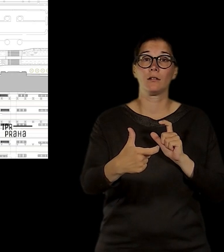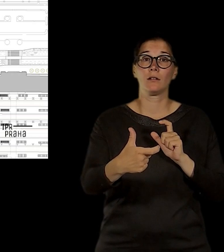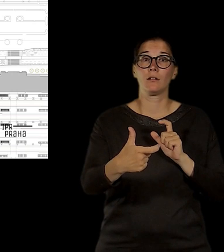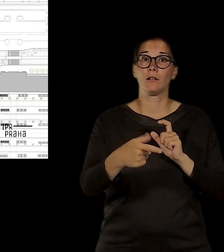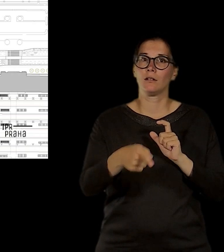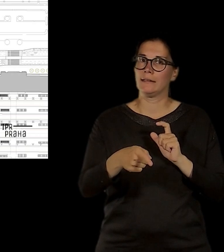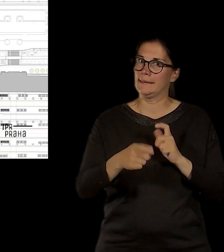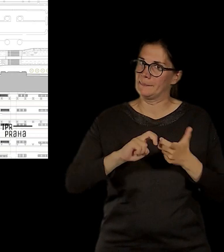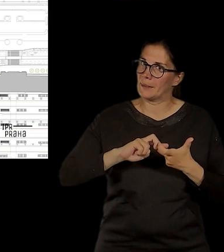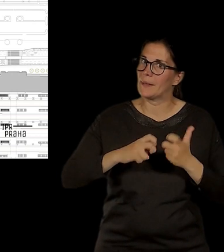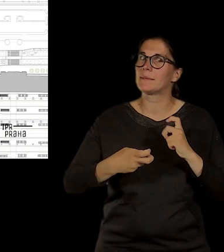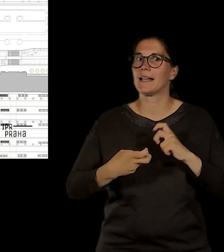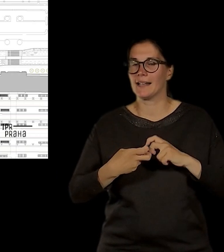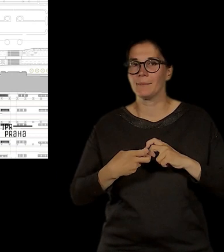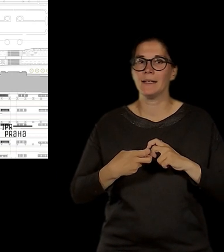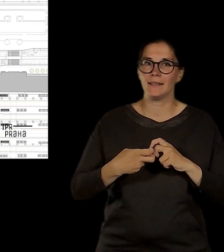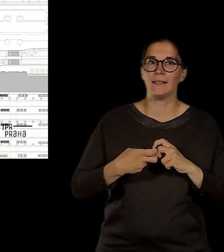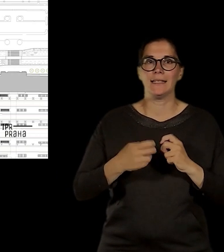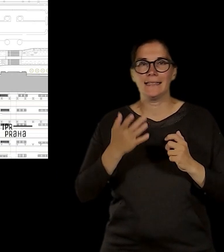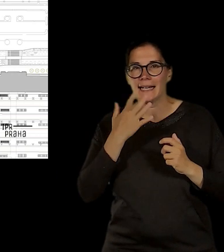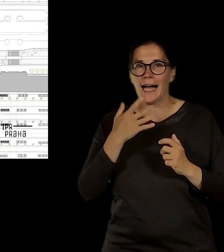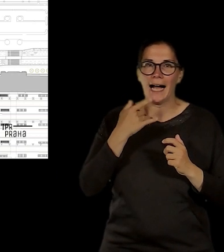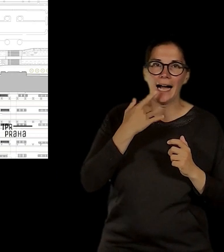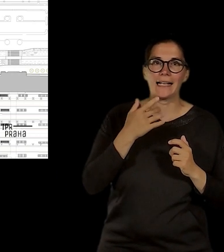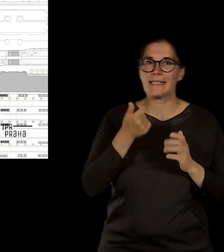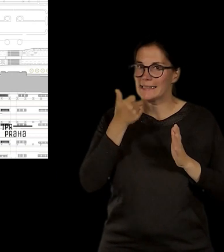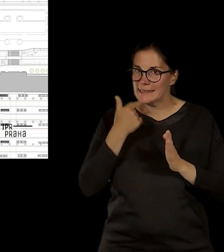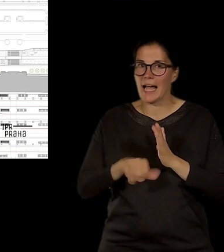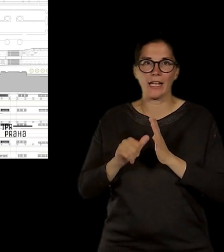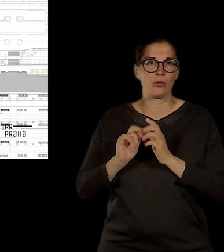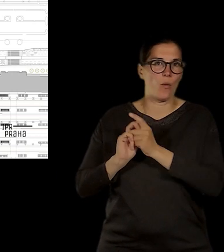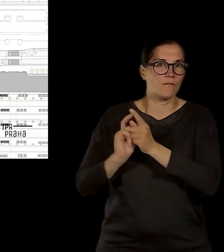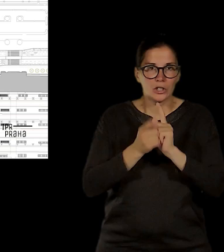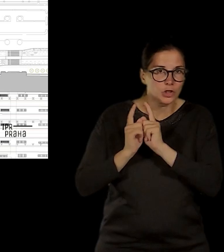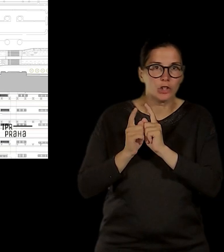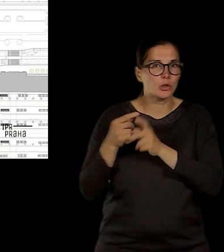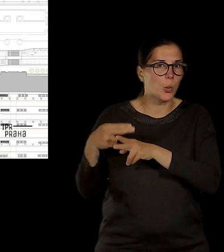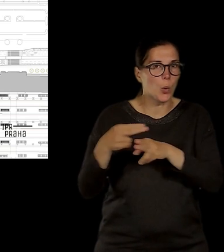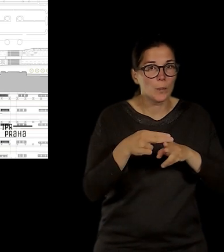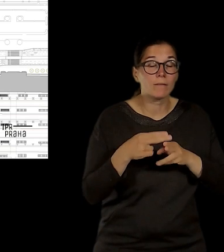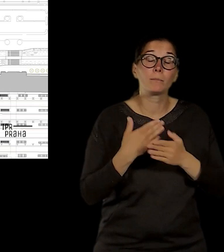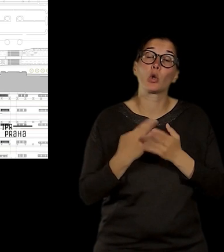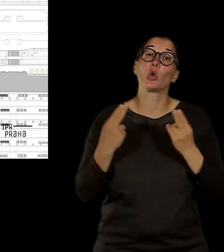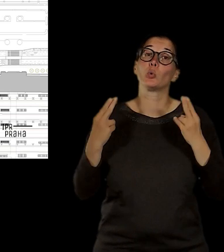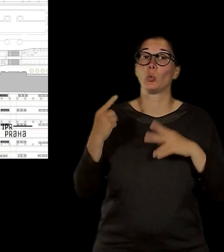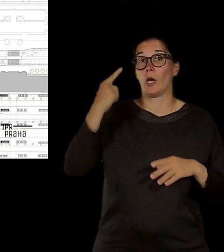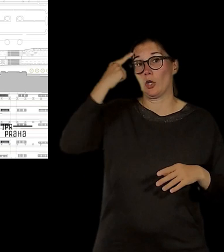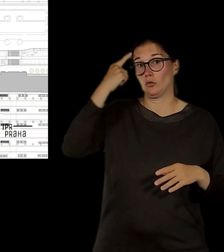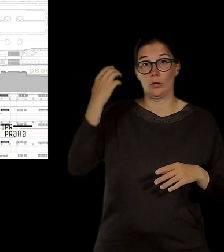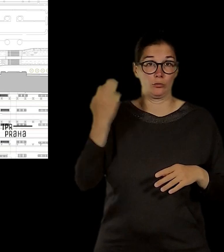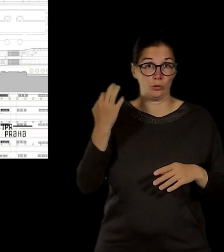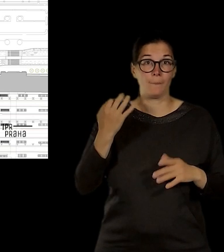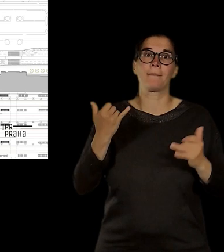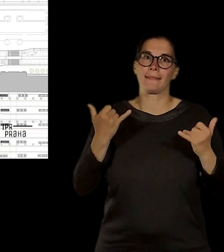velký oříšek na toho řešit najednou, tak je dobré si uvědomit, v jaké situaci